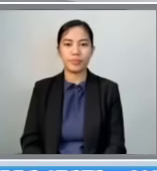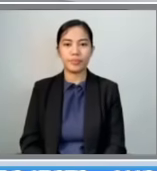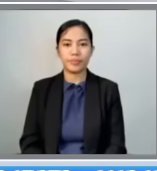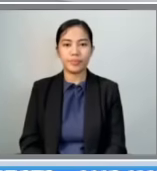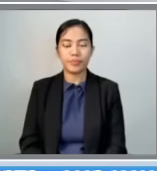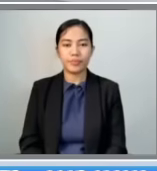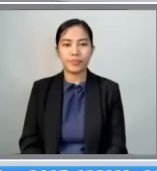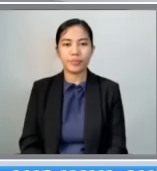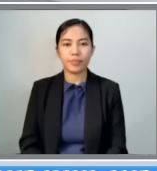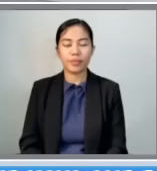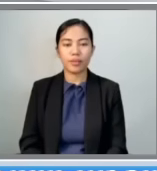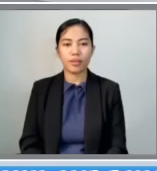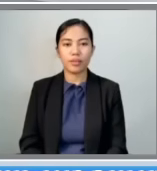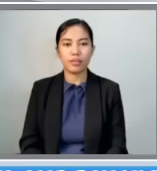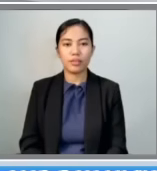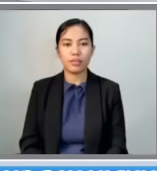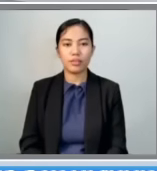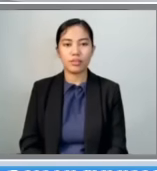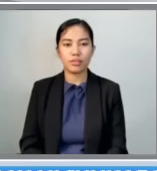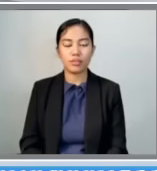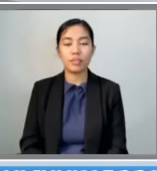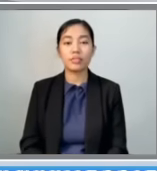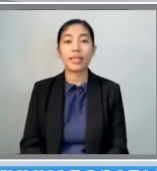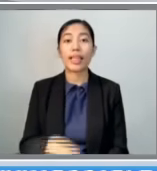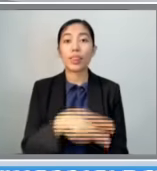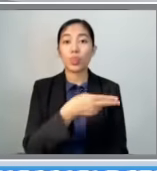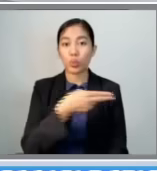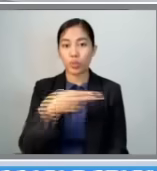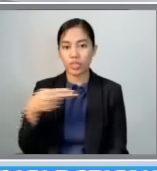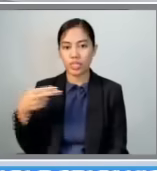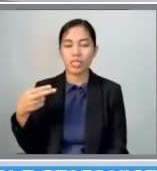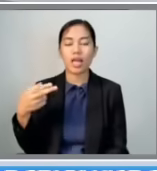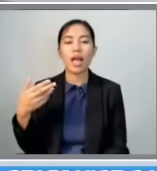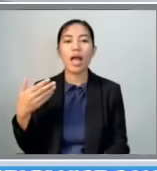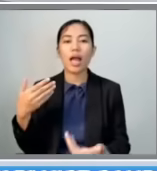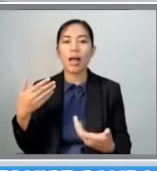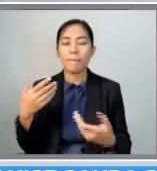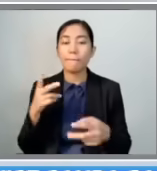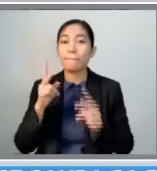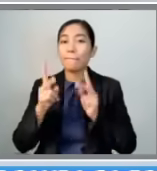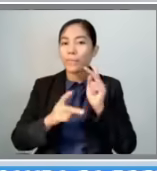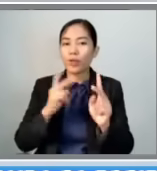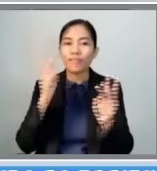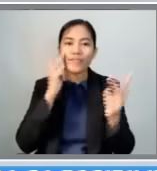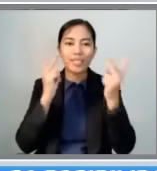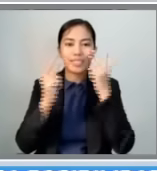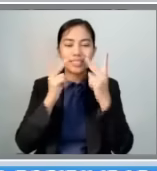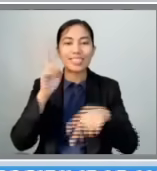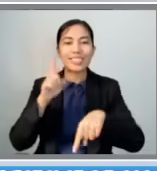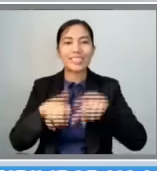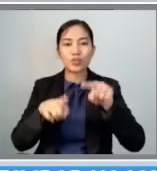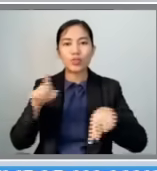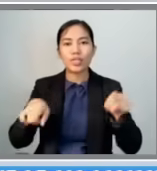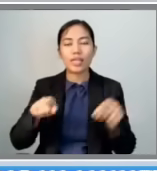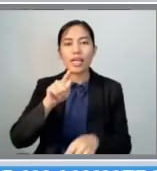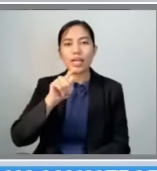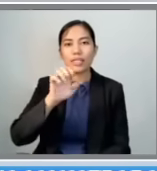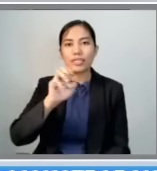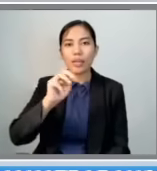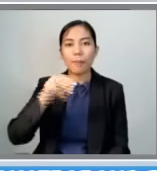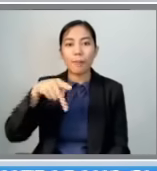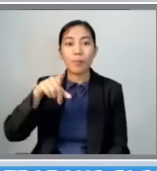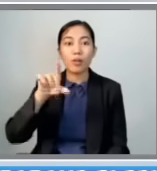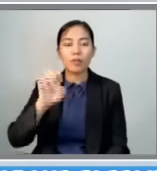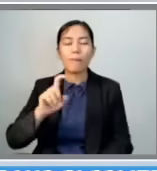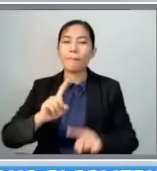Samantala, isa po sa mga binibisita sa Indonesia ang iba't iba nilang templo. At sa isang templo sa Java Island, may ibang nakakuha ng atensyon ng mga